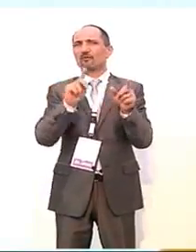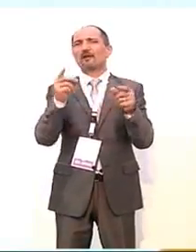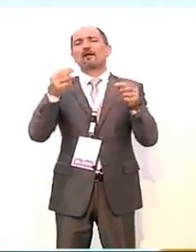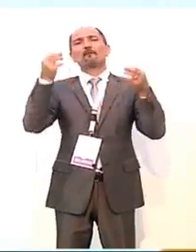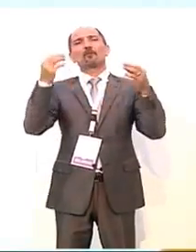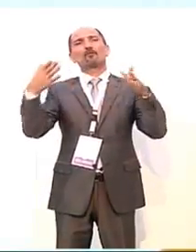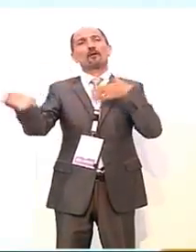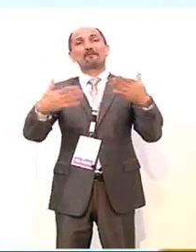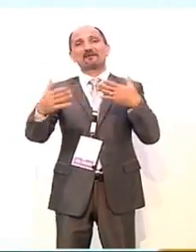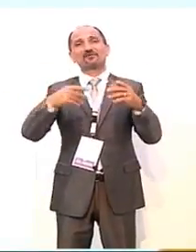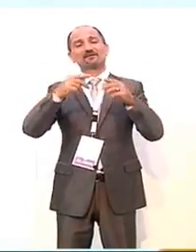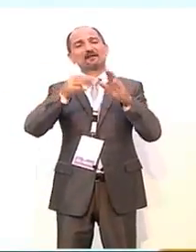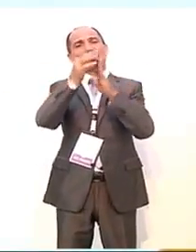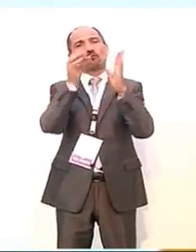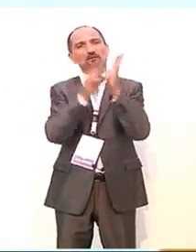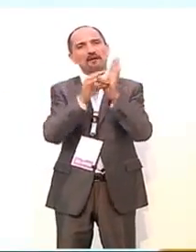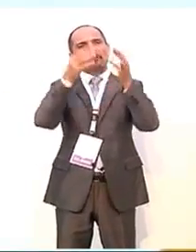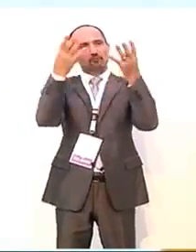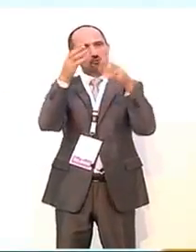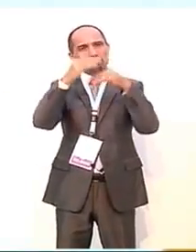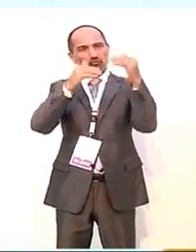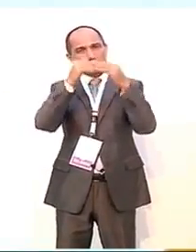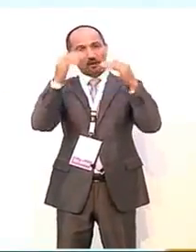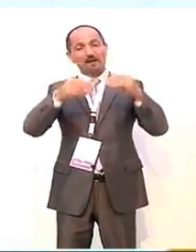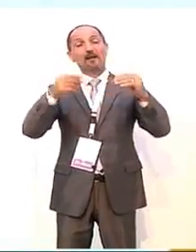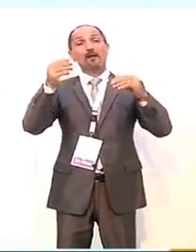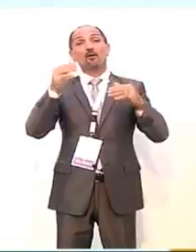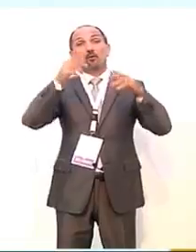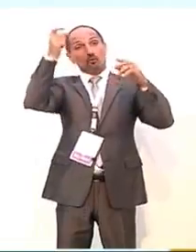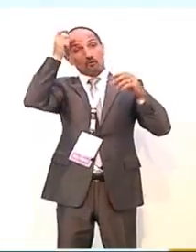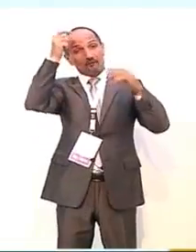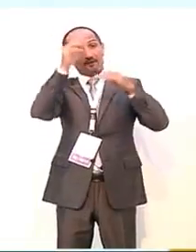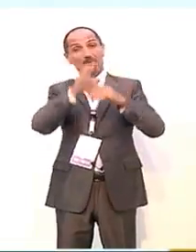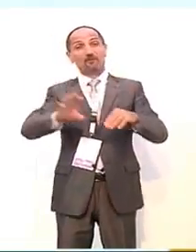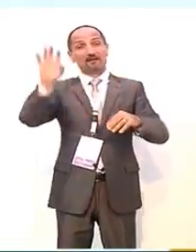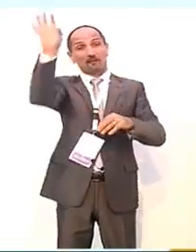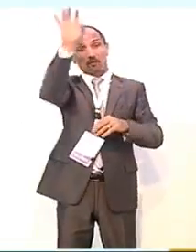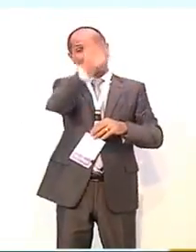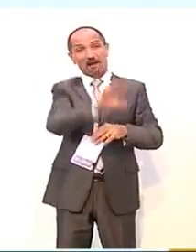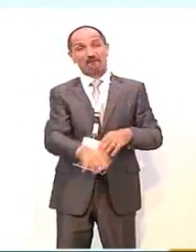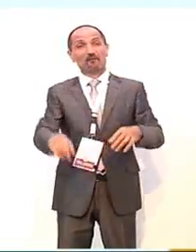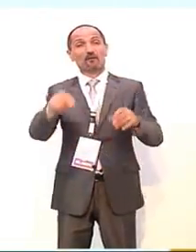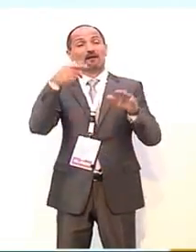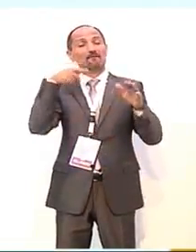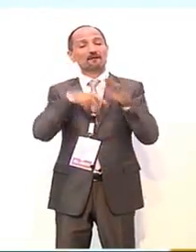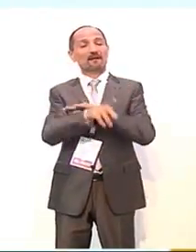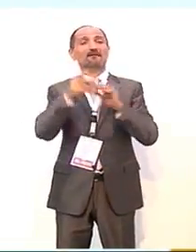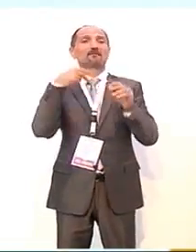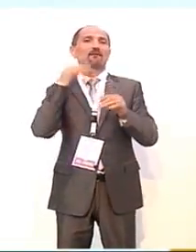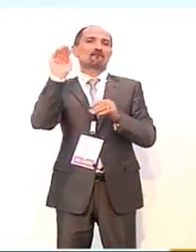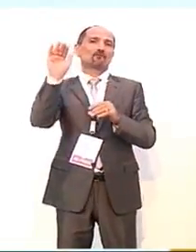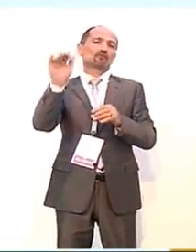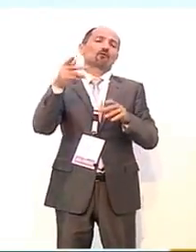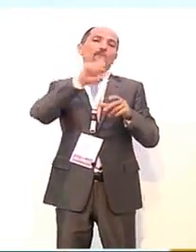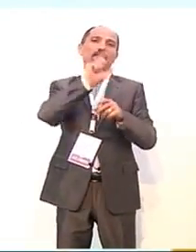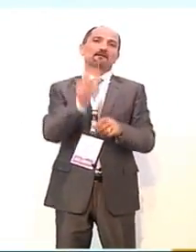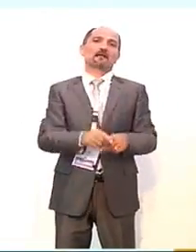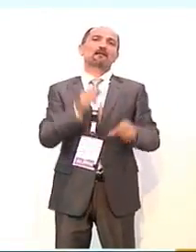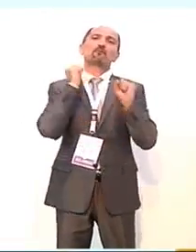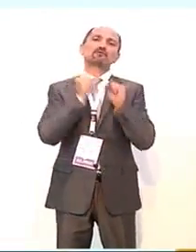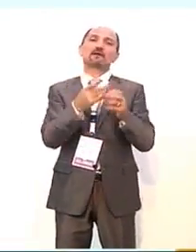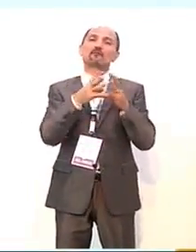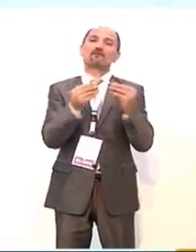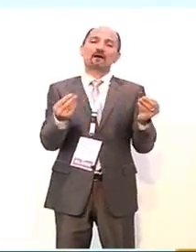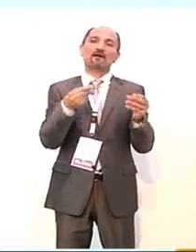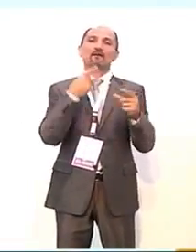dato strutturale. C'è un inverno demografico, gli immigrati sono futuro per l'Italia. Lo possiamo fare, lo possiamo dire,